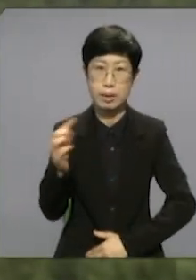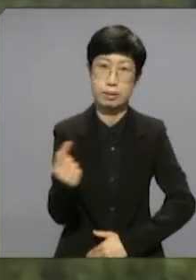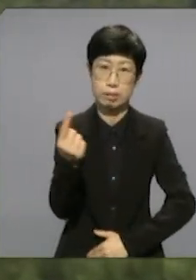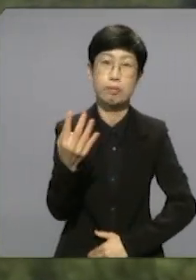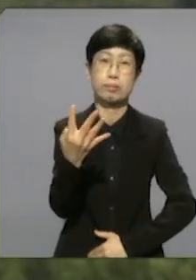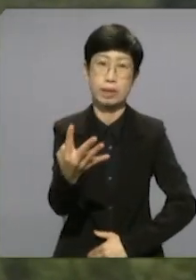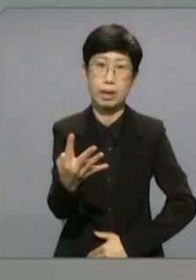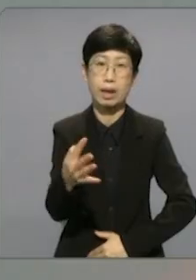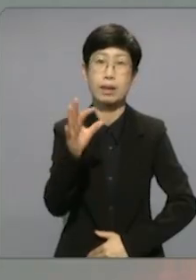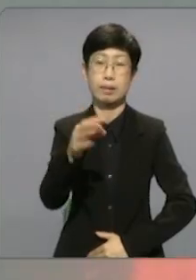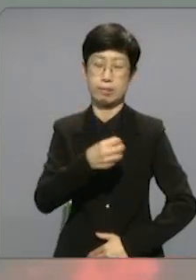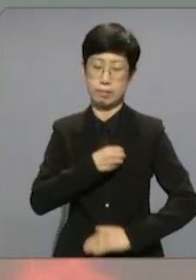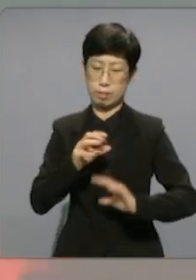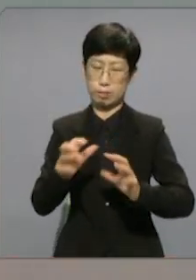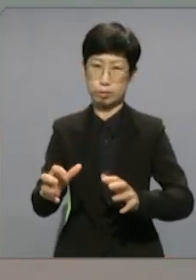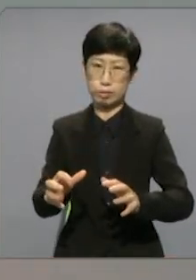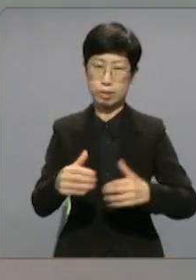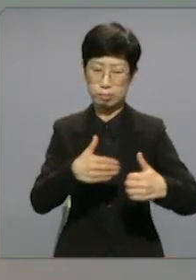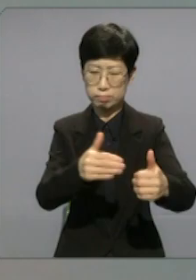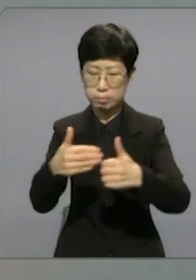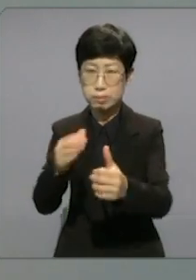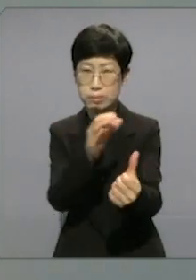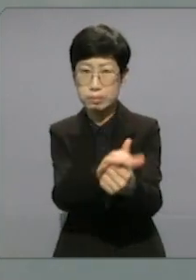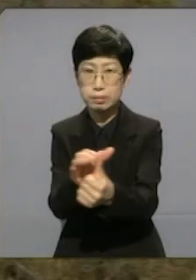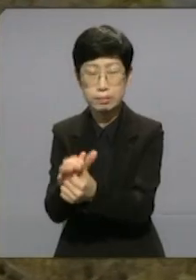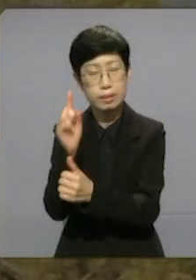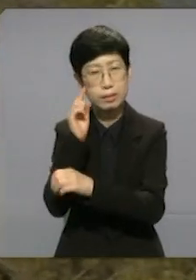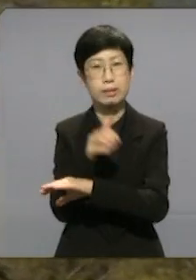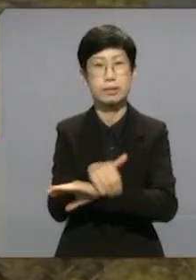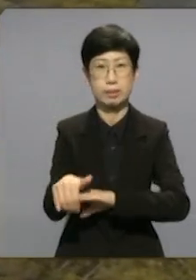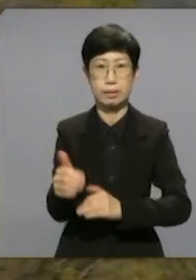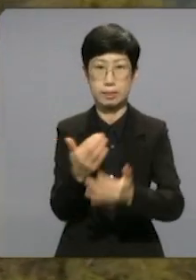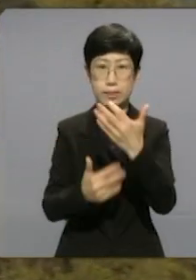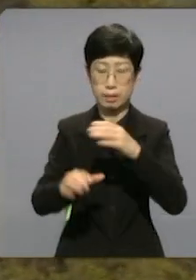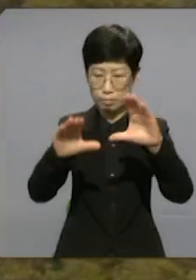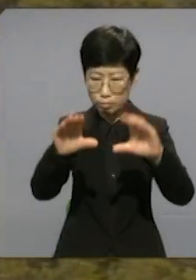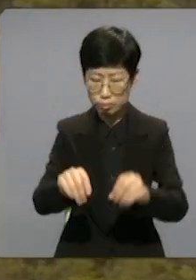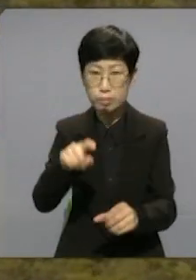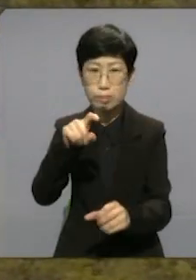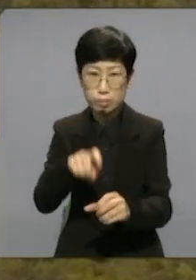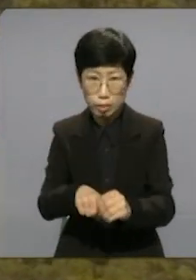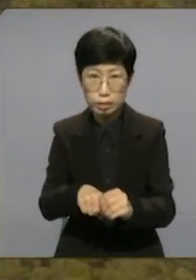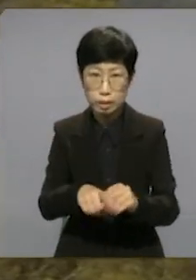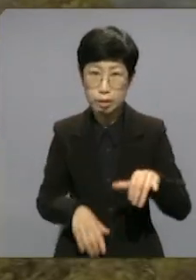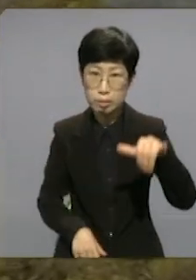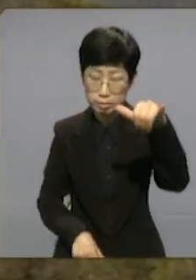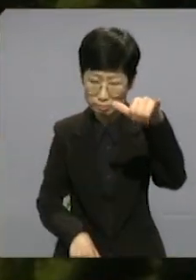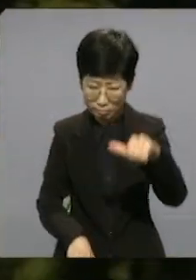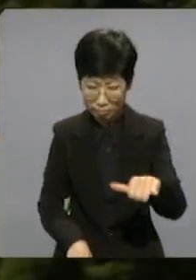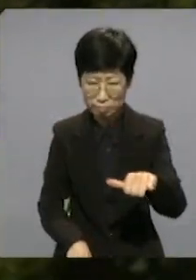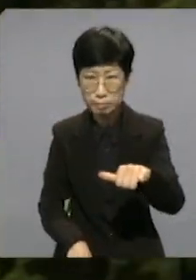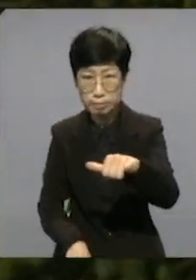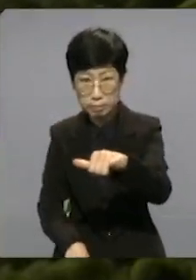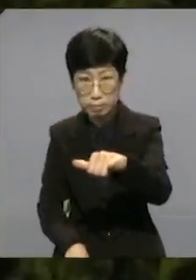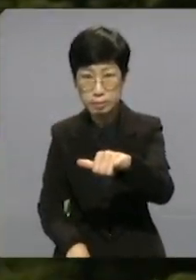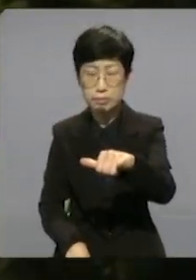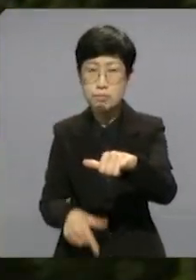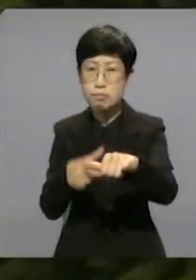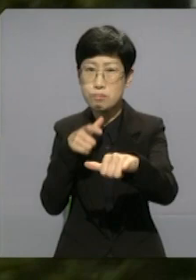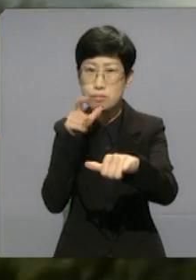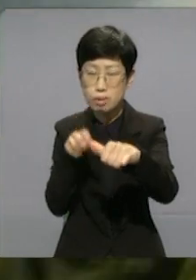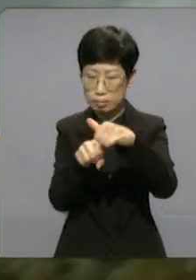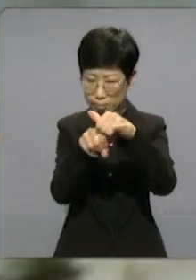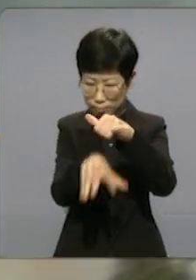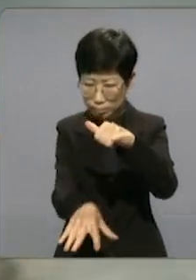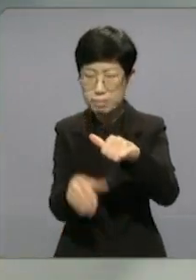4대를 10개 회원국에 도입할 예정입니다. 산불 진화용 저속 항공기는 낮은 고도로 비행하며 화염에 수톤의